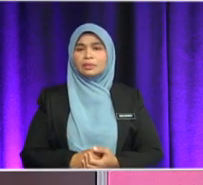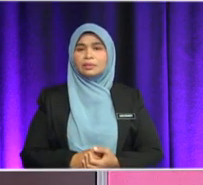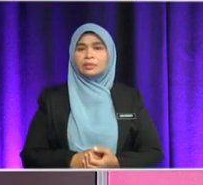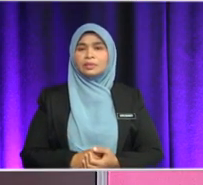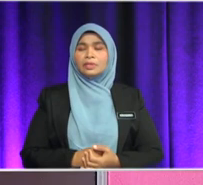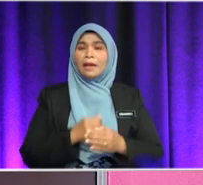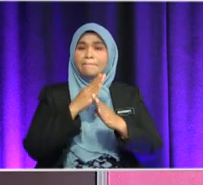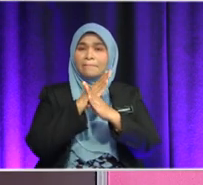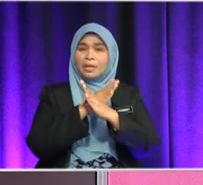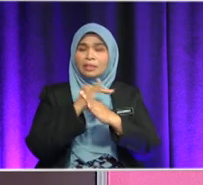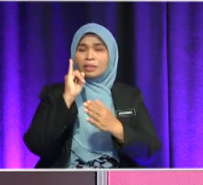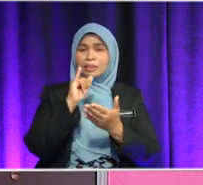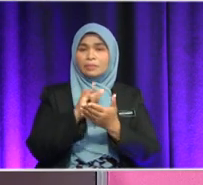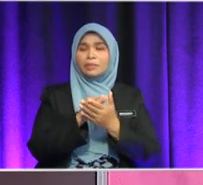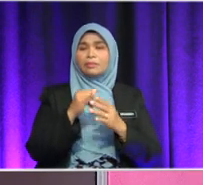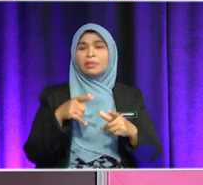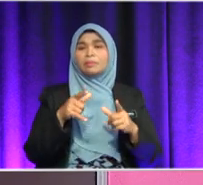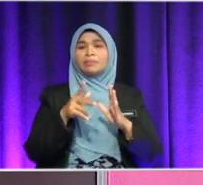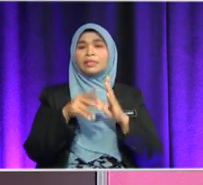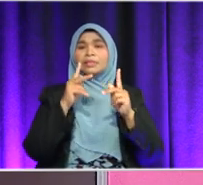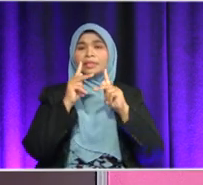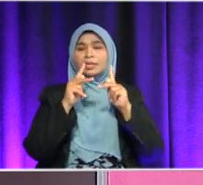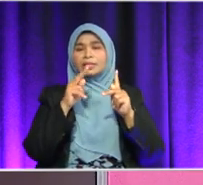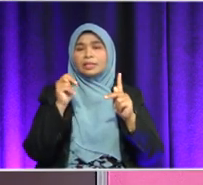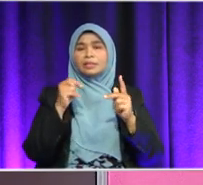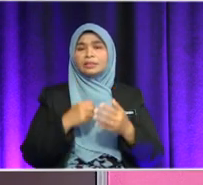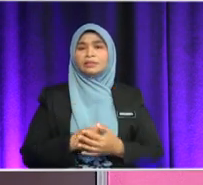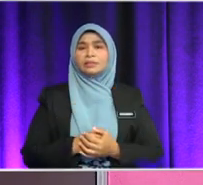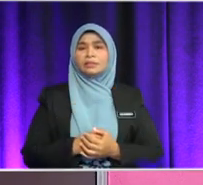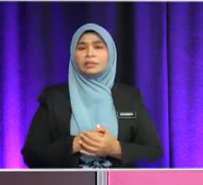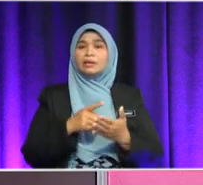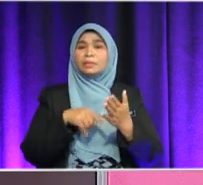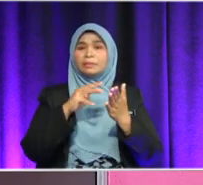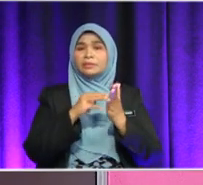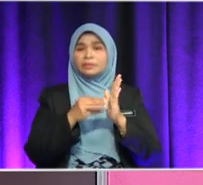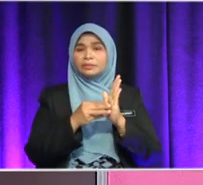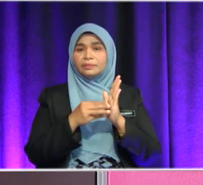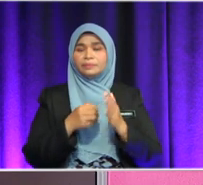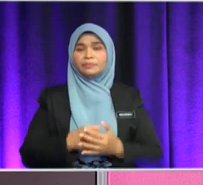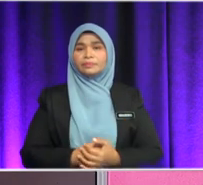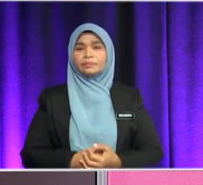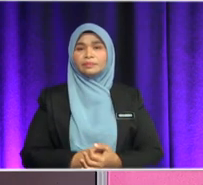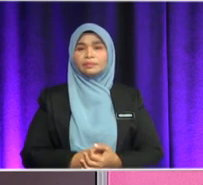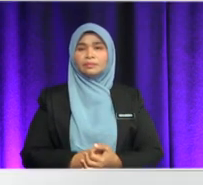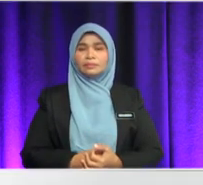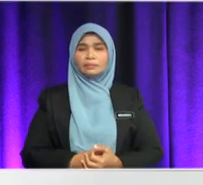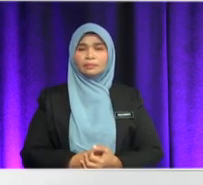batal Iman melalui perkataan Apa maksud batal Iman mulai perkataan adat di sini